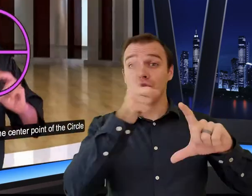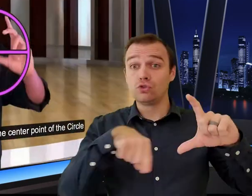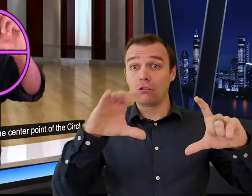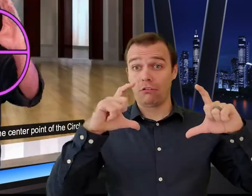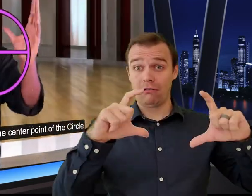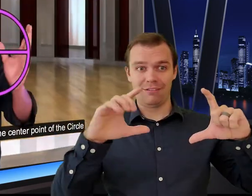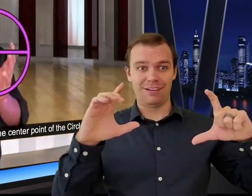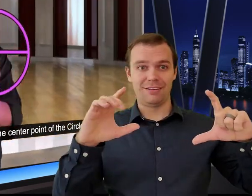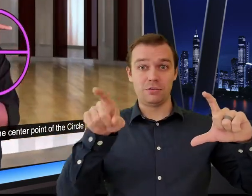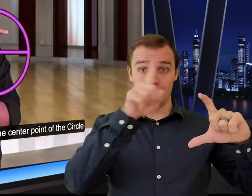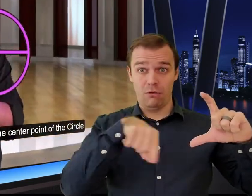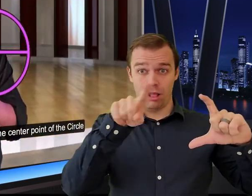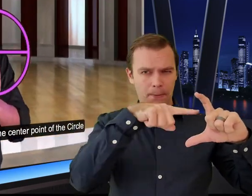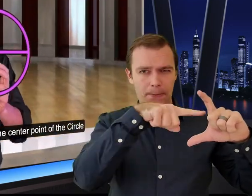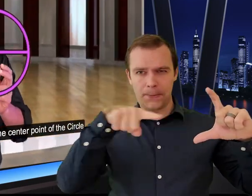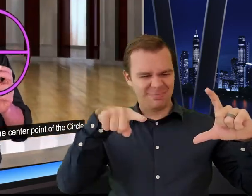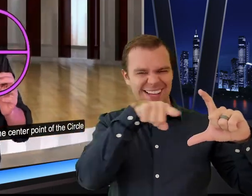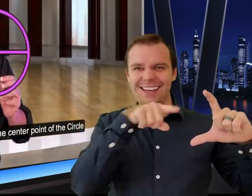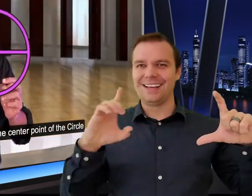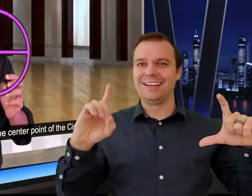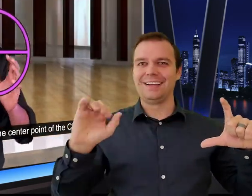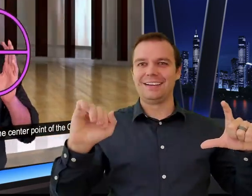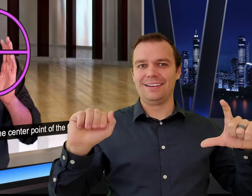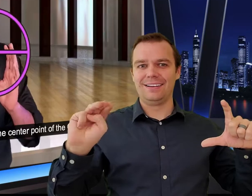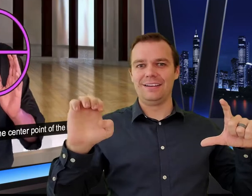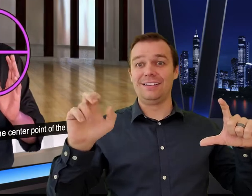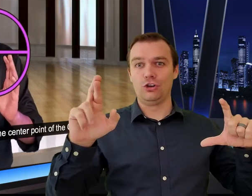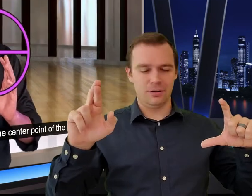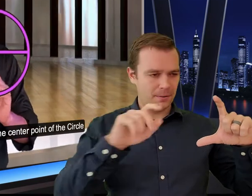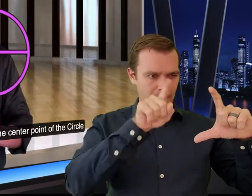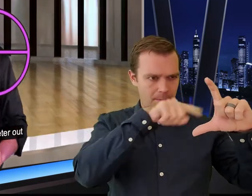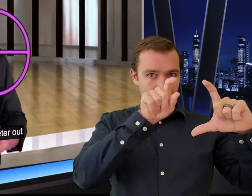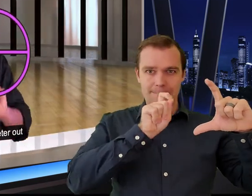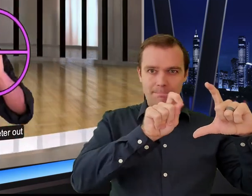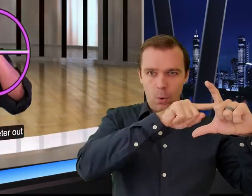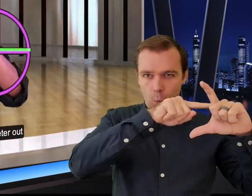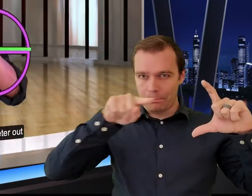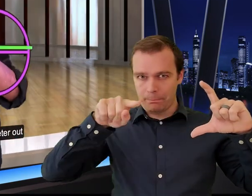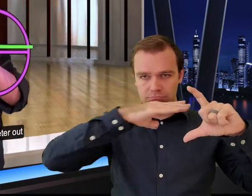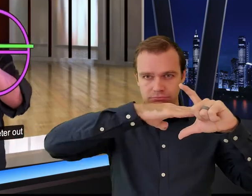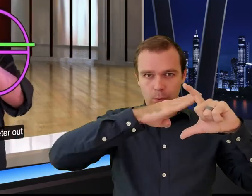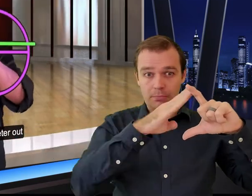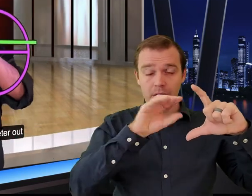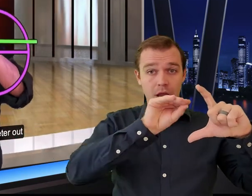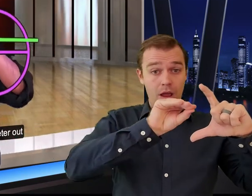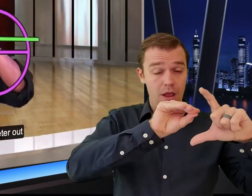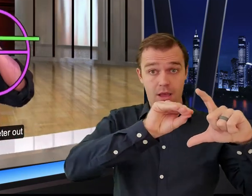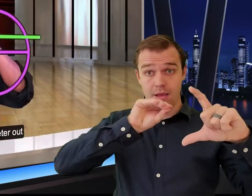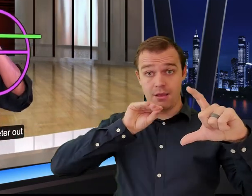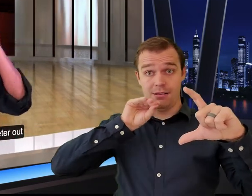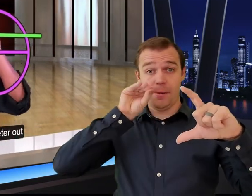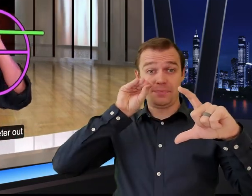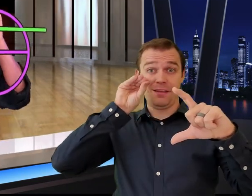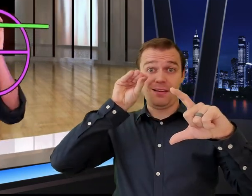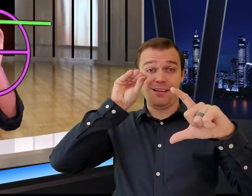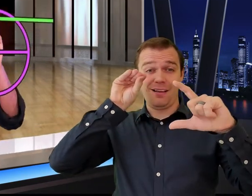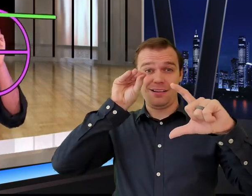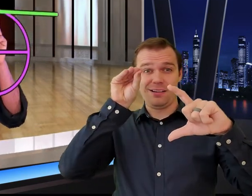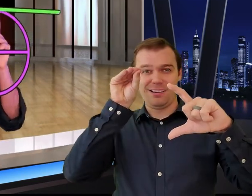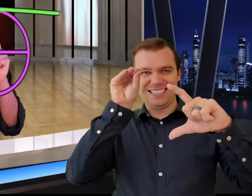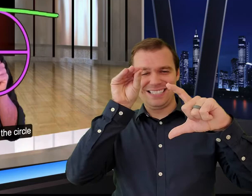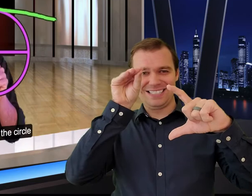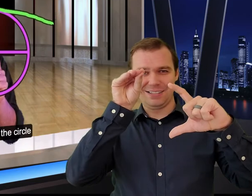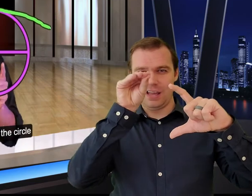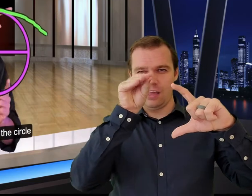है, सर्कल के बीच में से जो सेंटर में से जाती है लाइन, उसको डायमीटर कहते हैं। अगर मैं उस लाइन को निकालता हूँ डायमीटर को, और उसको